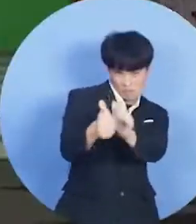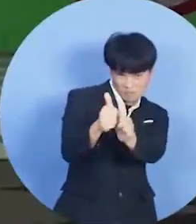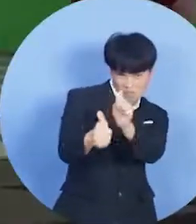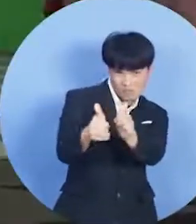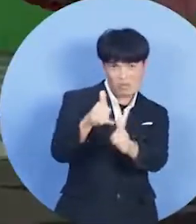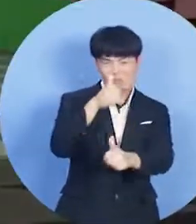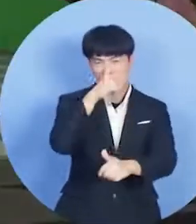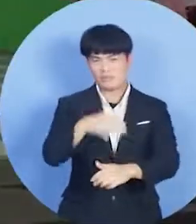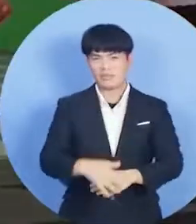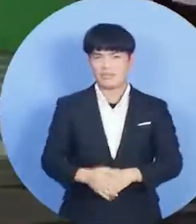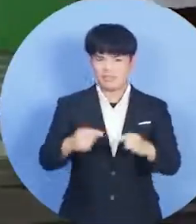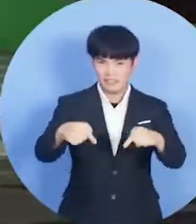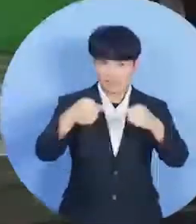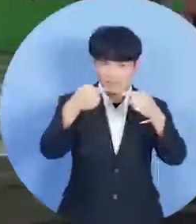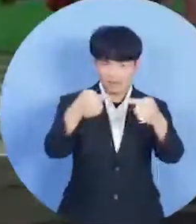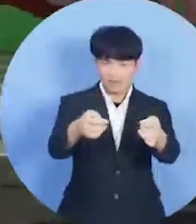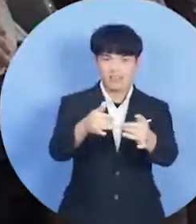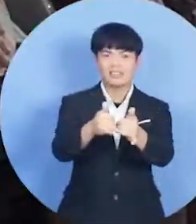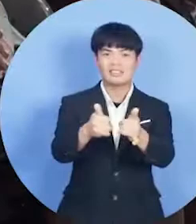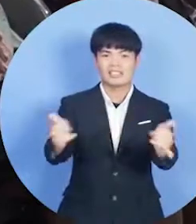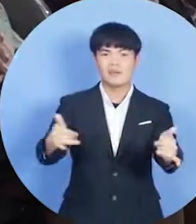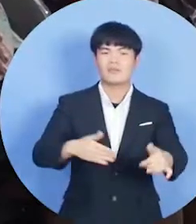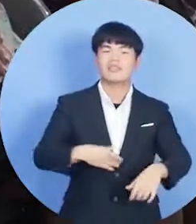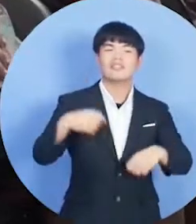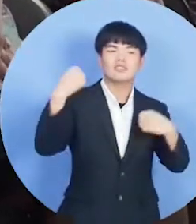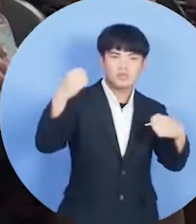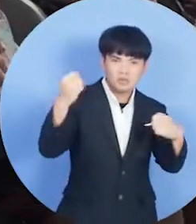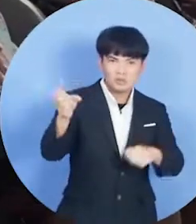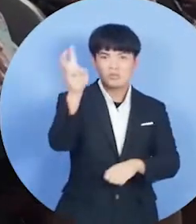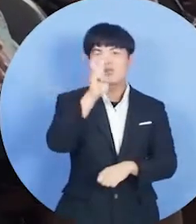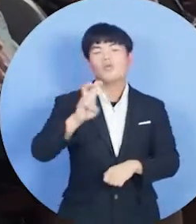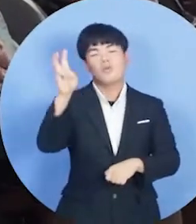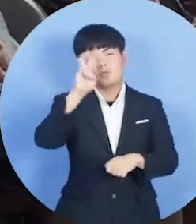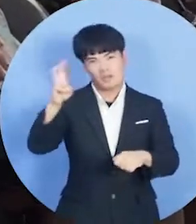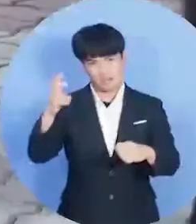의상으로 신명, 감동, 화합의 끼와 재능을 선보였는데요.